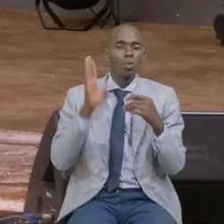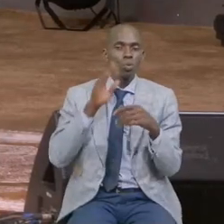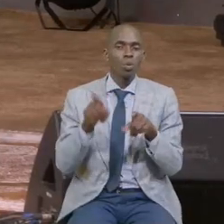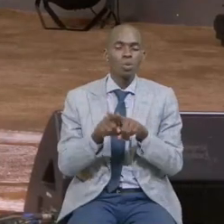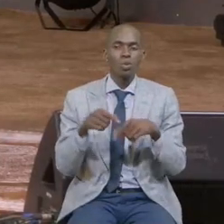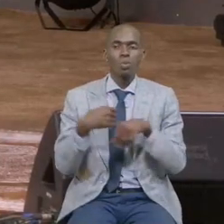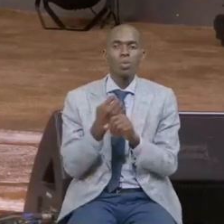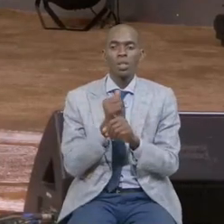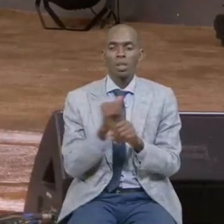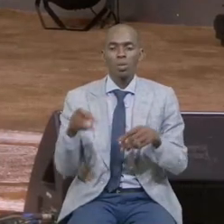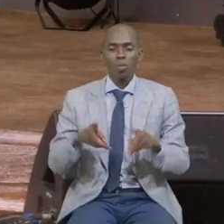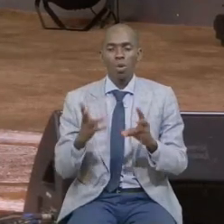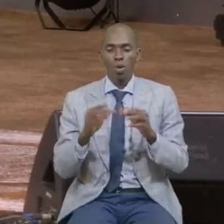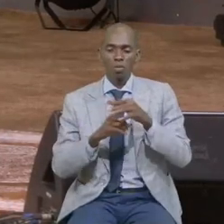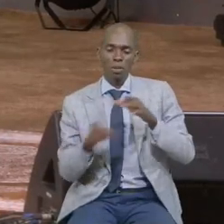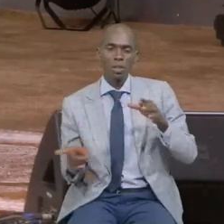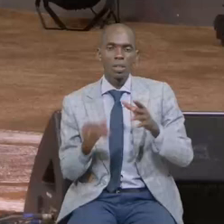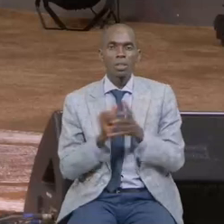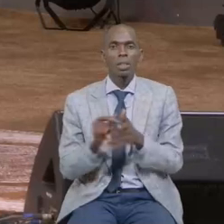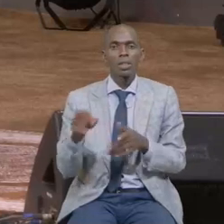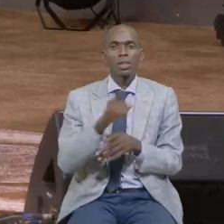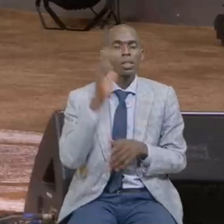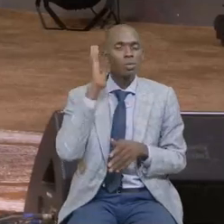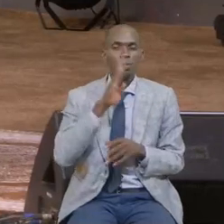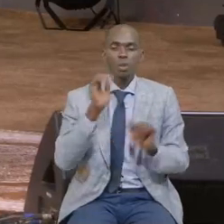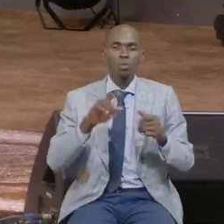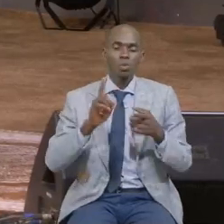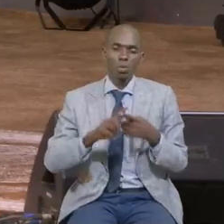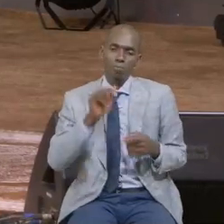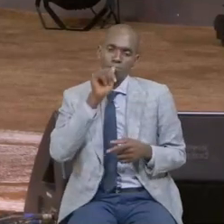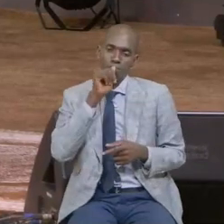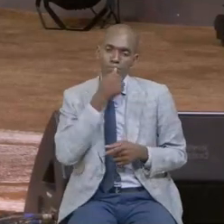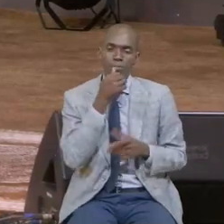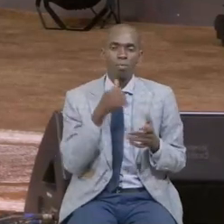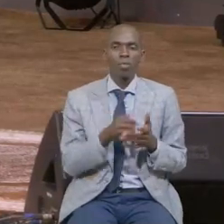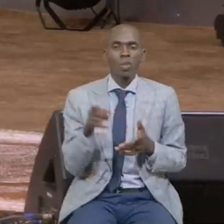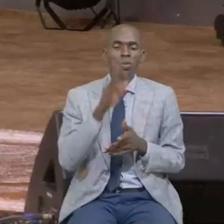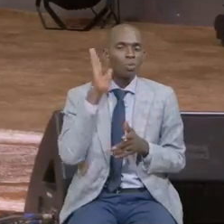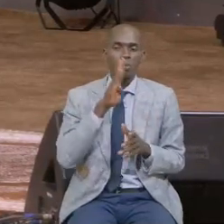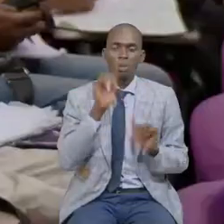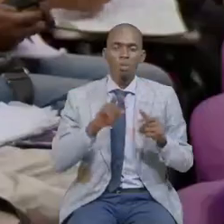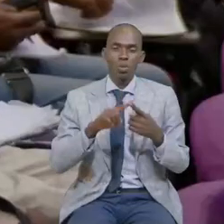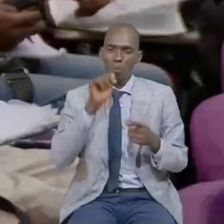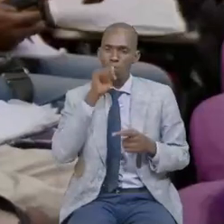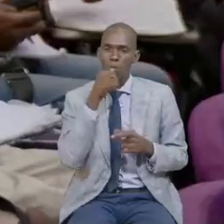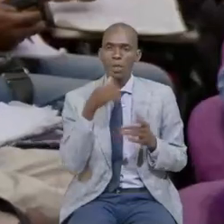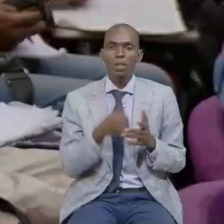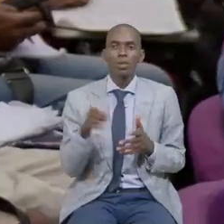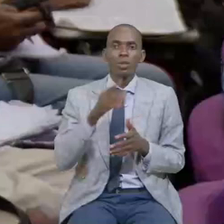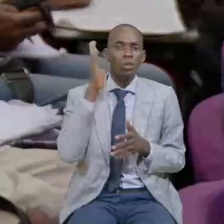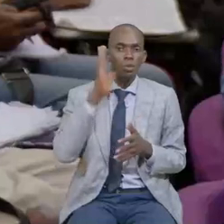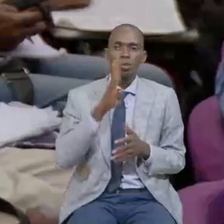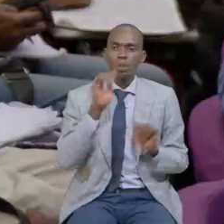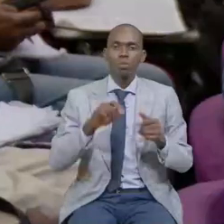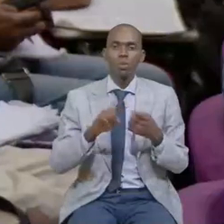sortir afin que vous puissiez la supporter. afin que vous puissiez la supporter, afin que vous puissiez